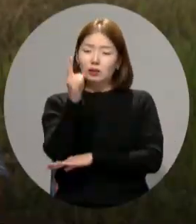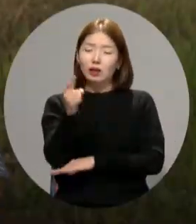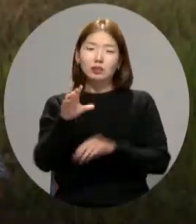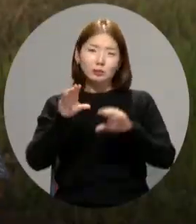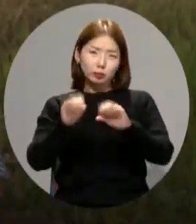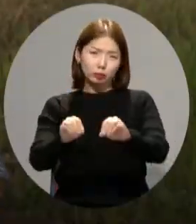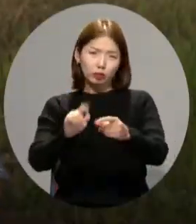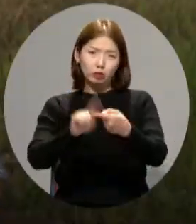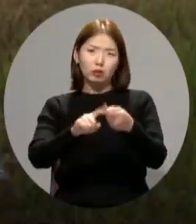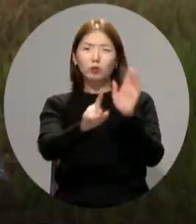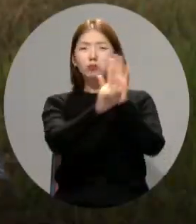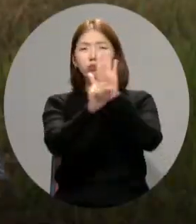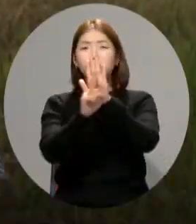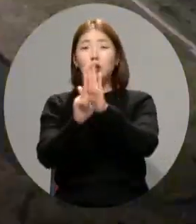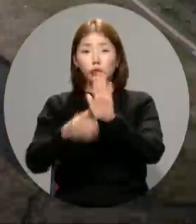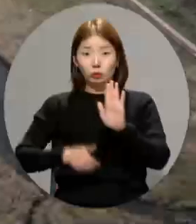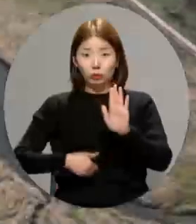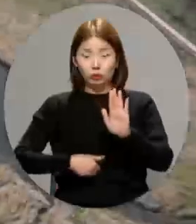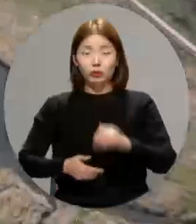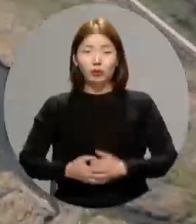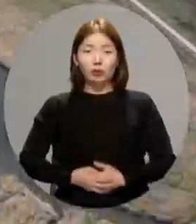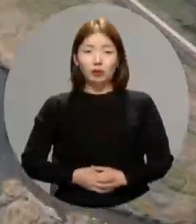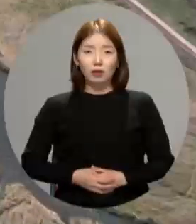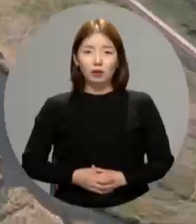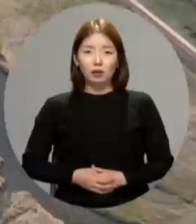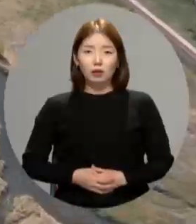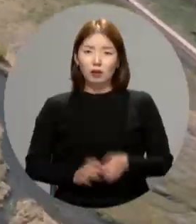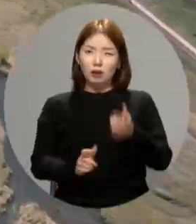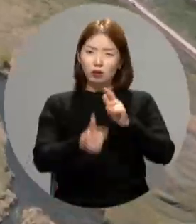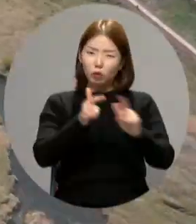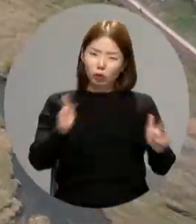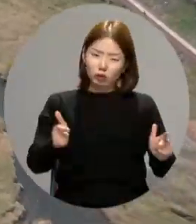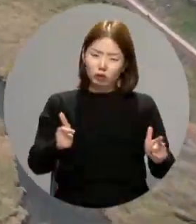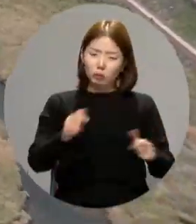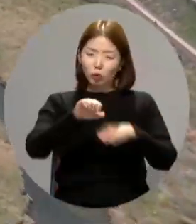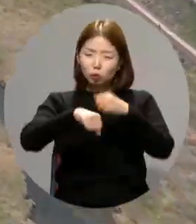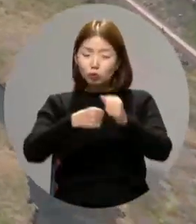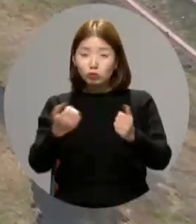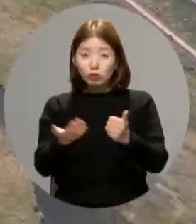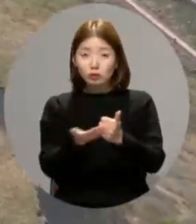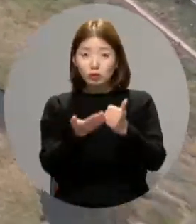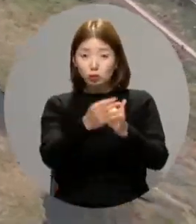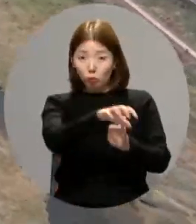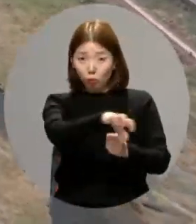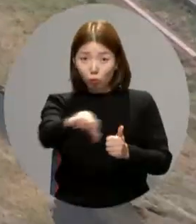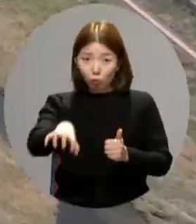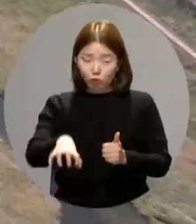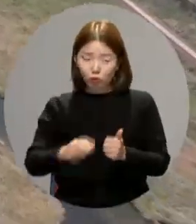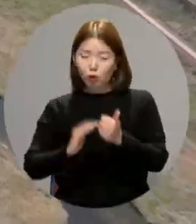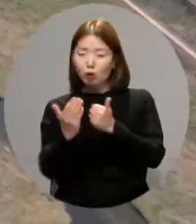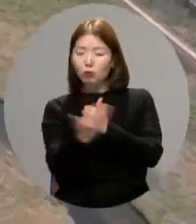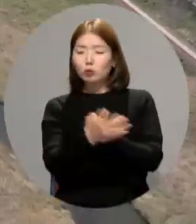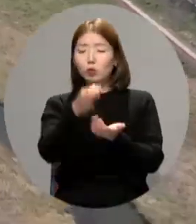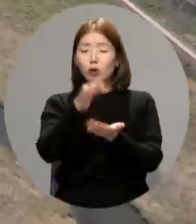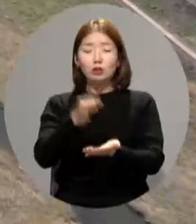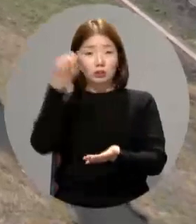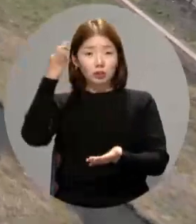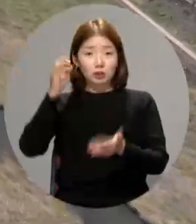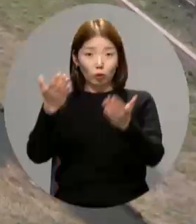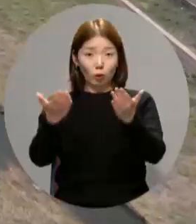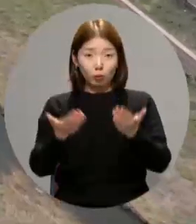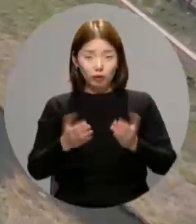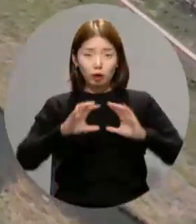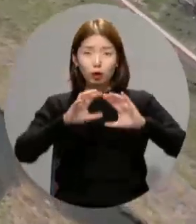구역이라는 부분들을 좀 알려낼 필요가 있을 것 같고요. 다양한 생물종이 서식하는 신천습지는 보존 가치를 인정받아